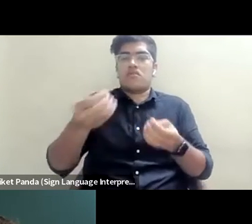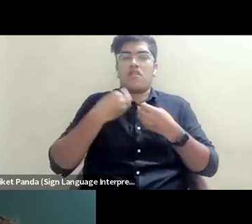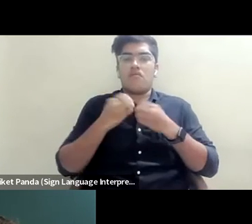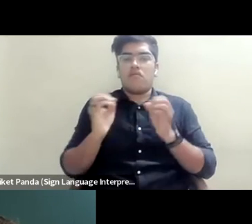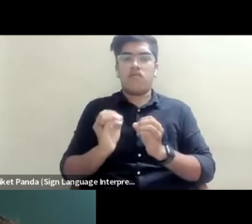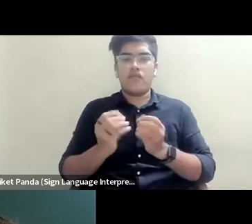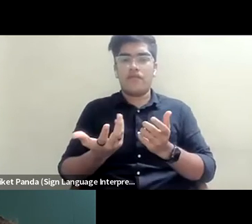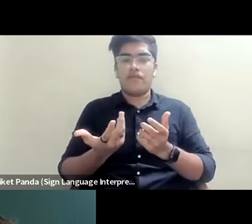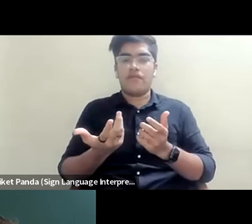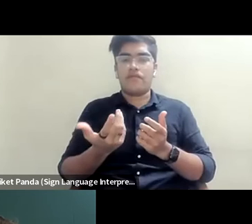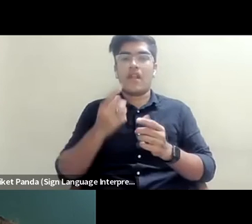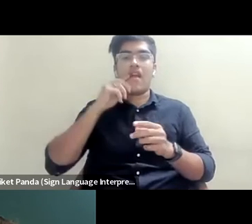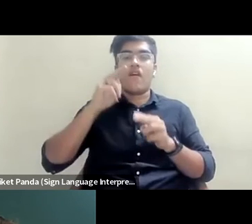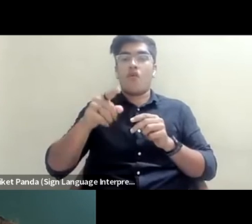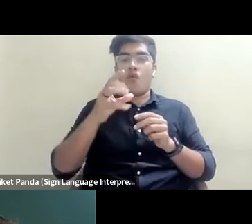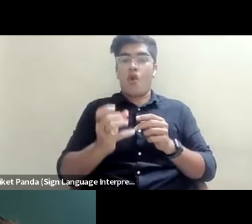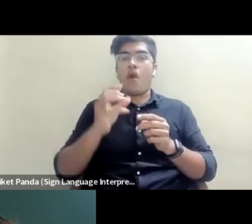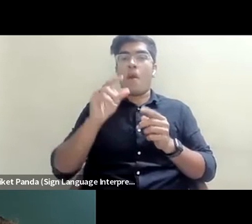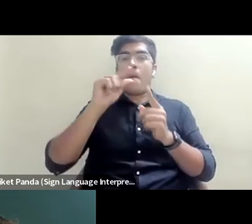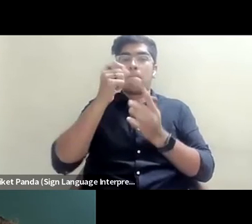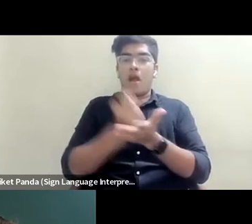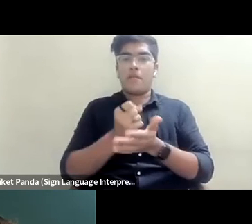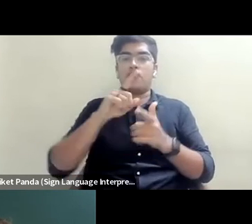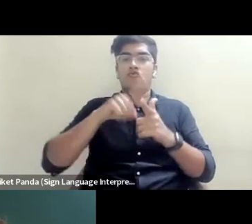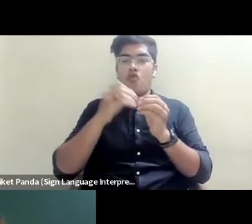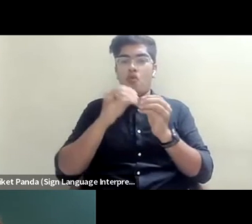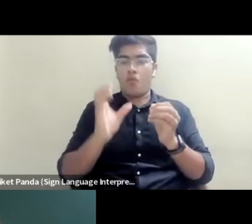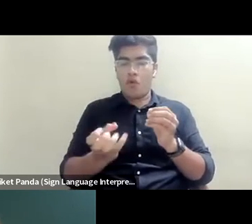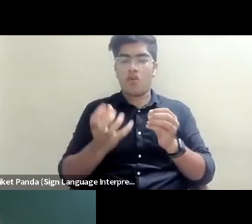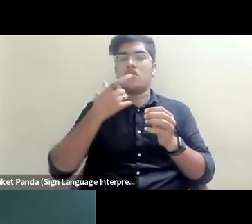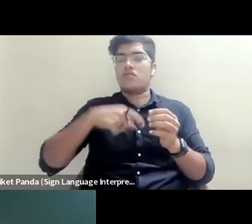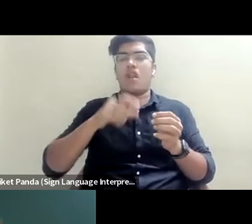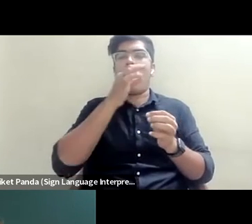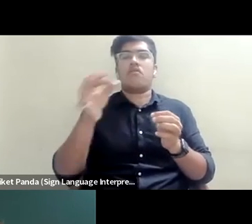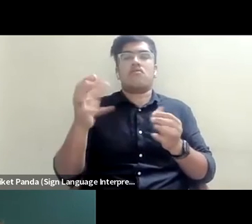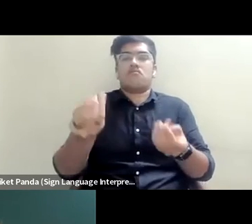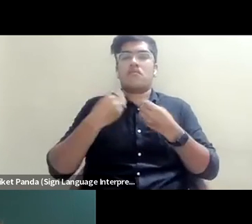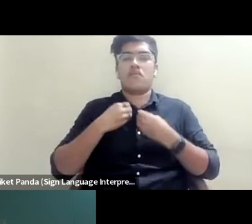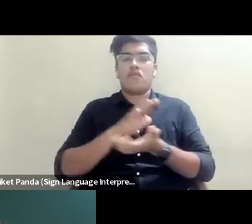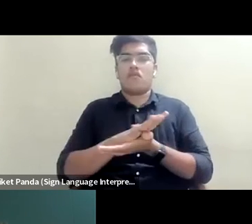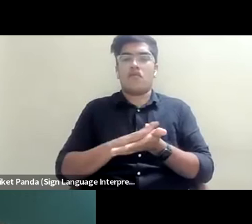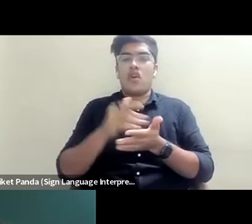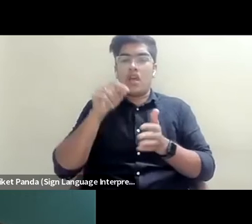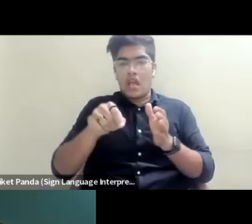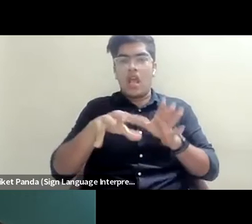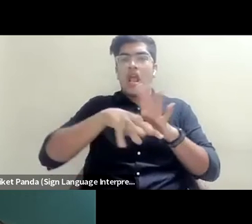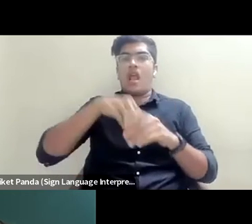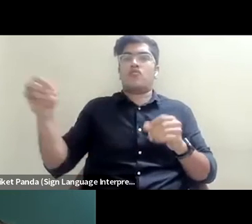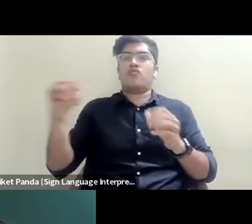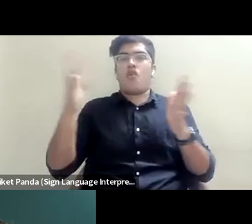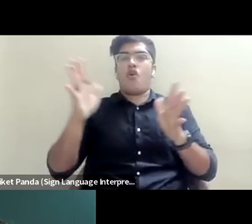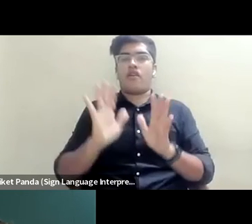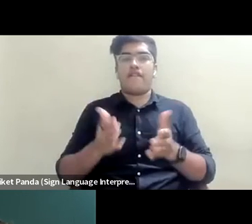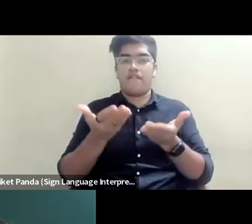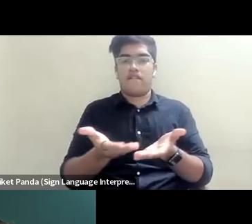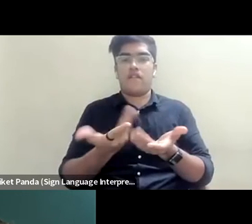तो इस देश में ये तरीका है एक्सक्लूजन का। अभी इंक्लूजन करने